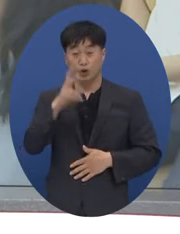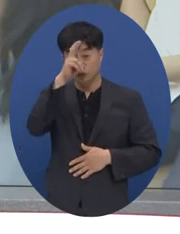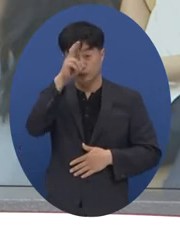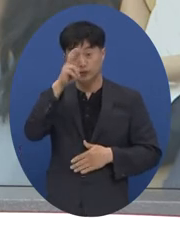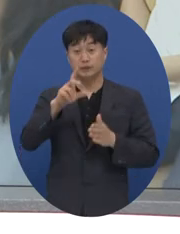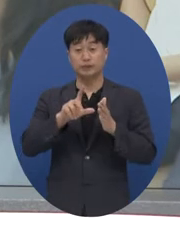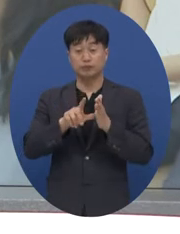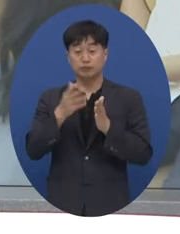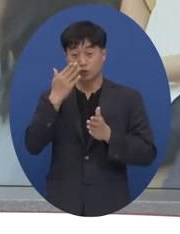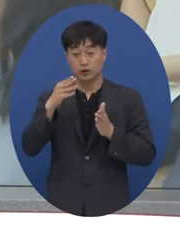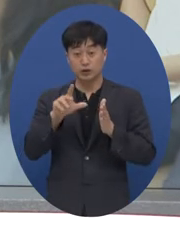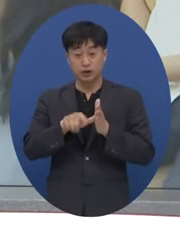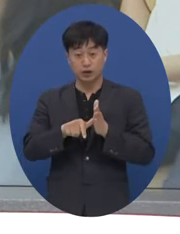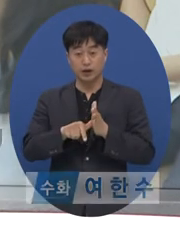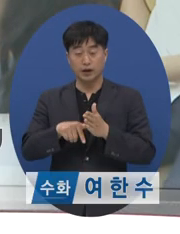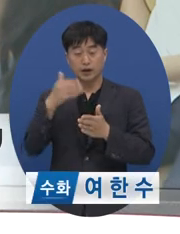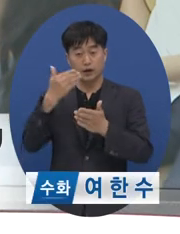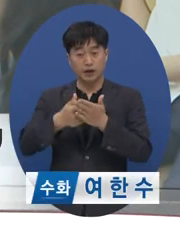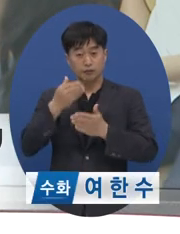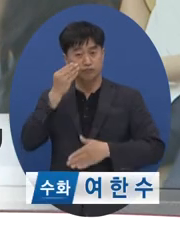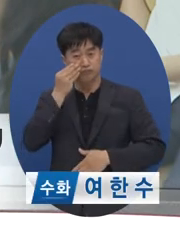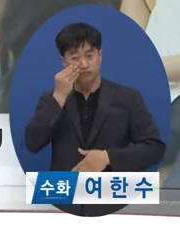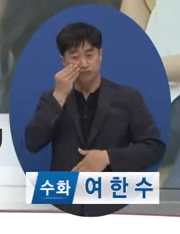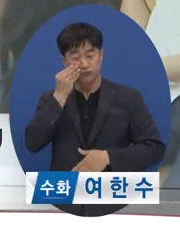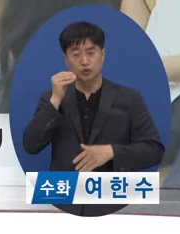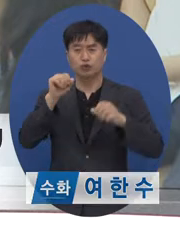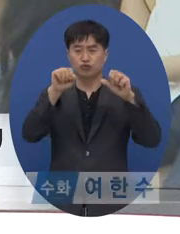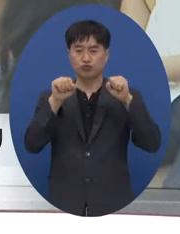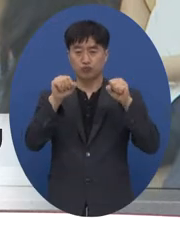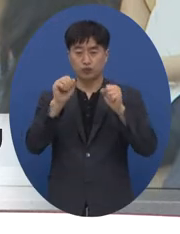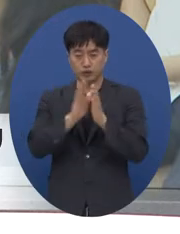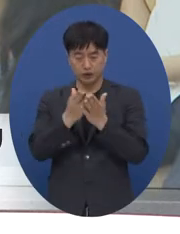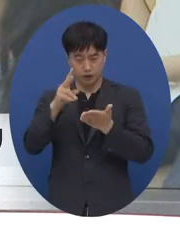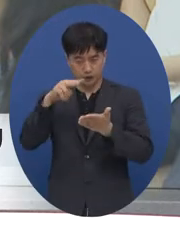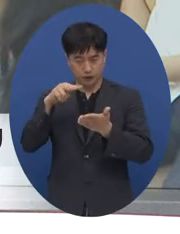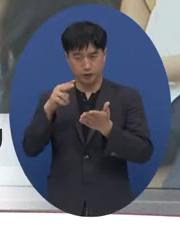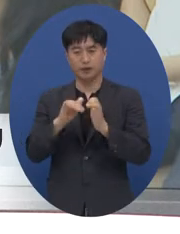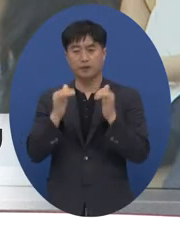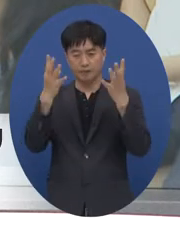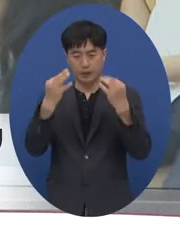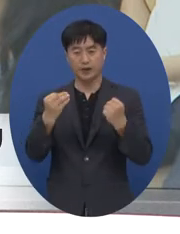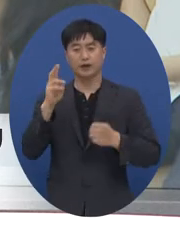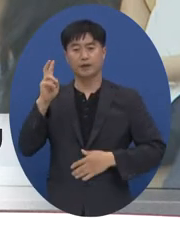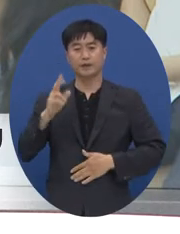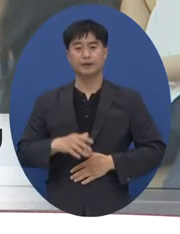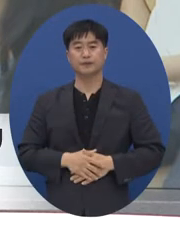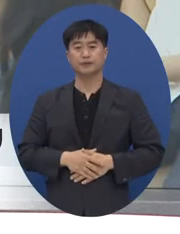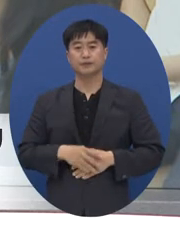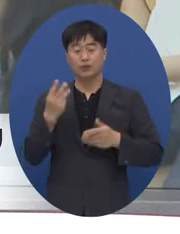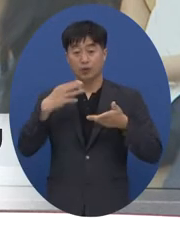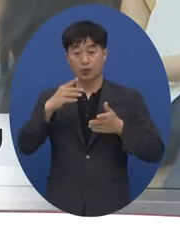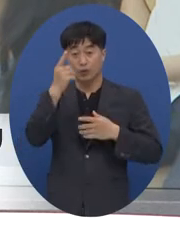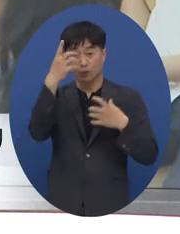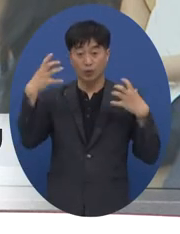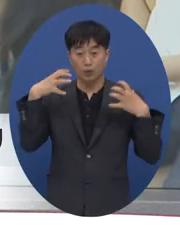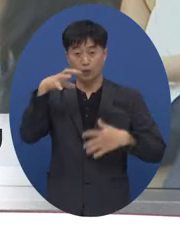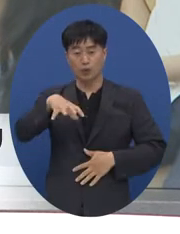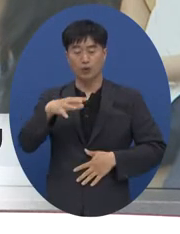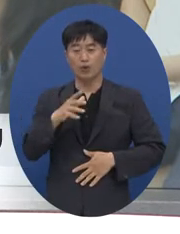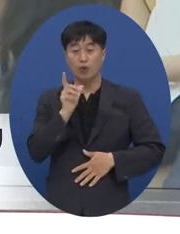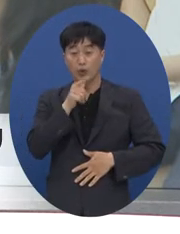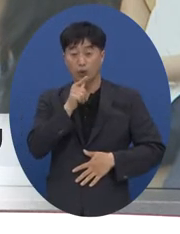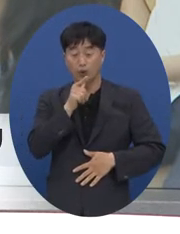점심시간 잠깐 남는 틈을 간단한 운동이나 책 읽기 등에 활용하는 직장인 꽤 있으실 텐데요. 경기도청에도